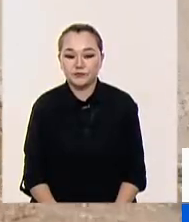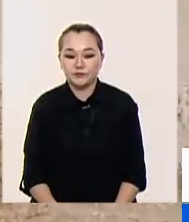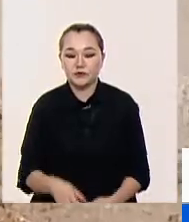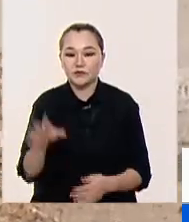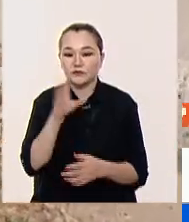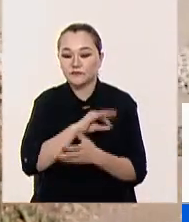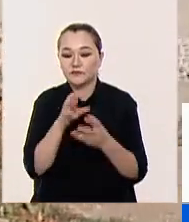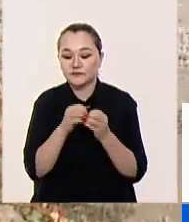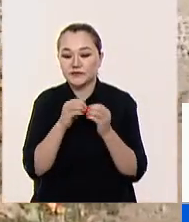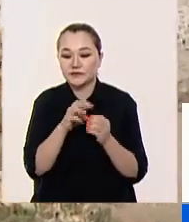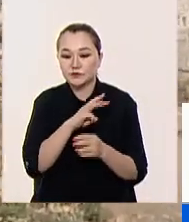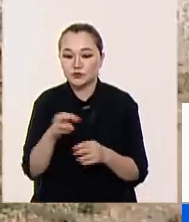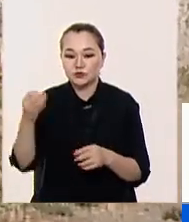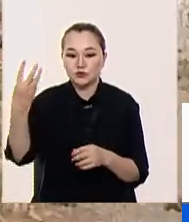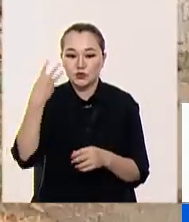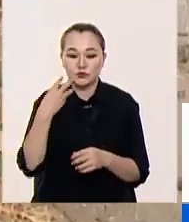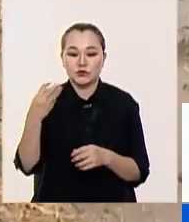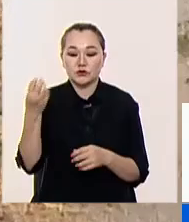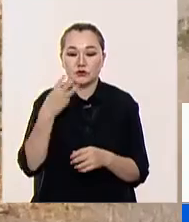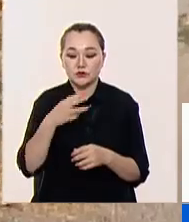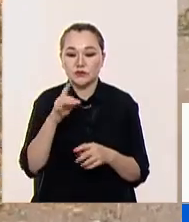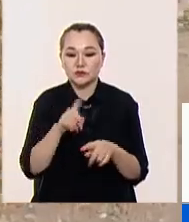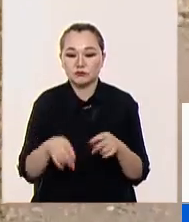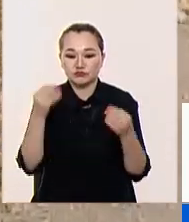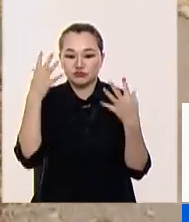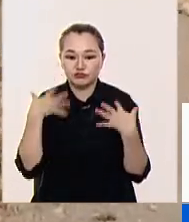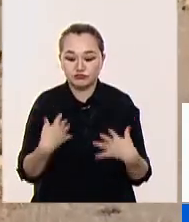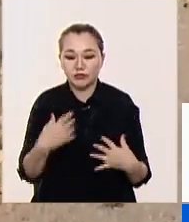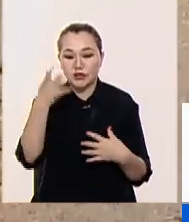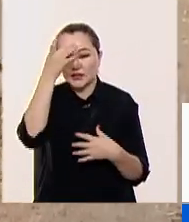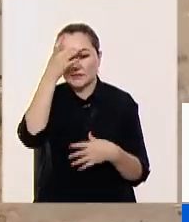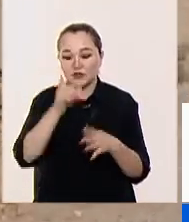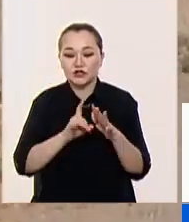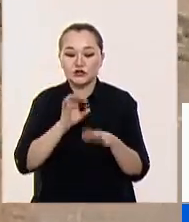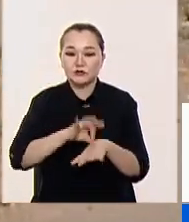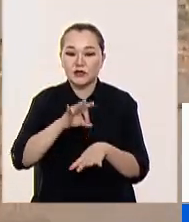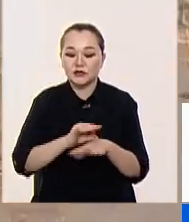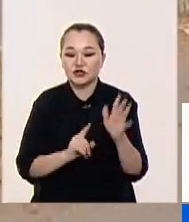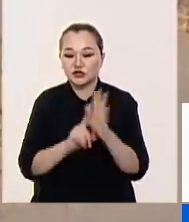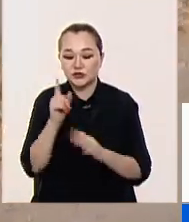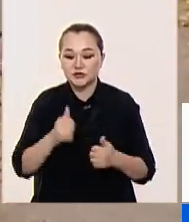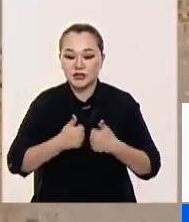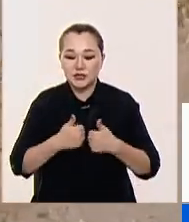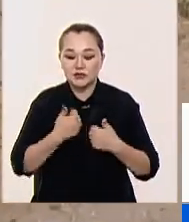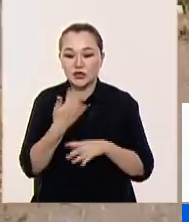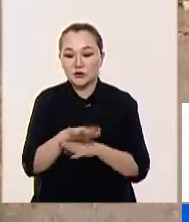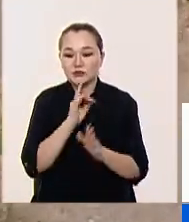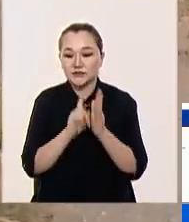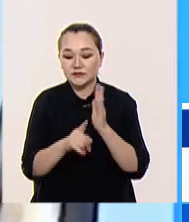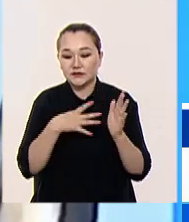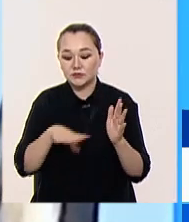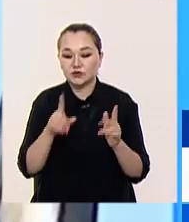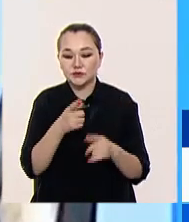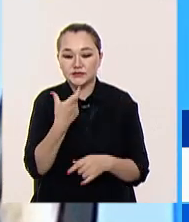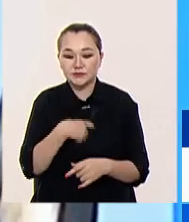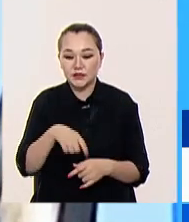Всего 10 минут на солнце, и лоб покрывается каплями пота, а голова начинает болеть. Поэтому горожане стараются не выходить на улицу, чтобы не